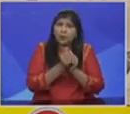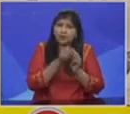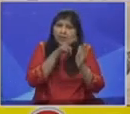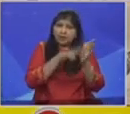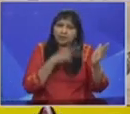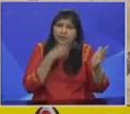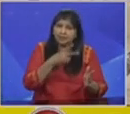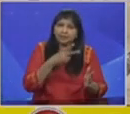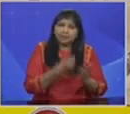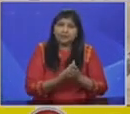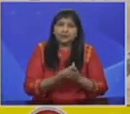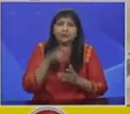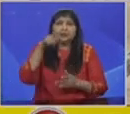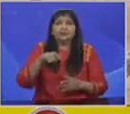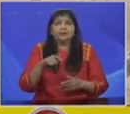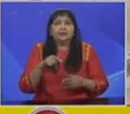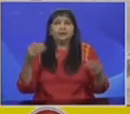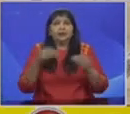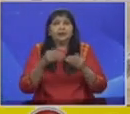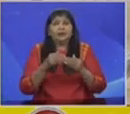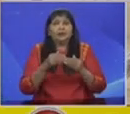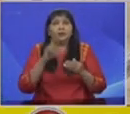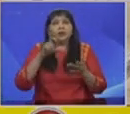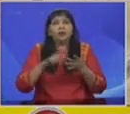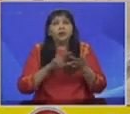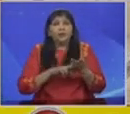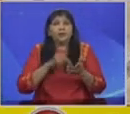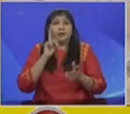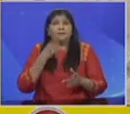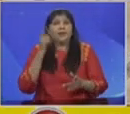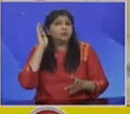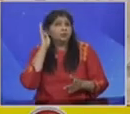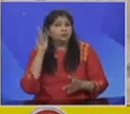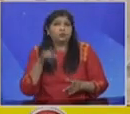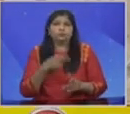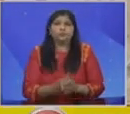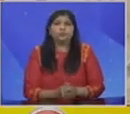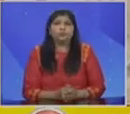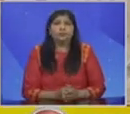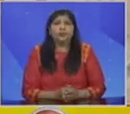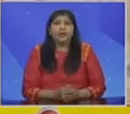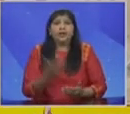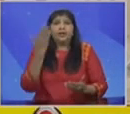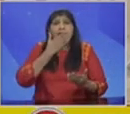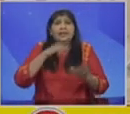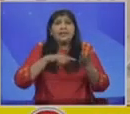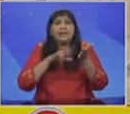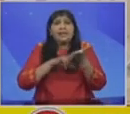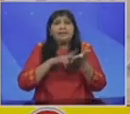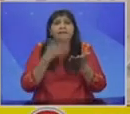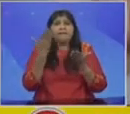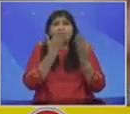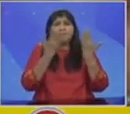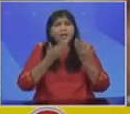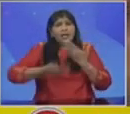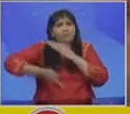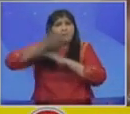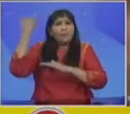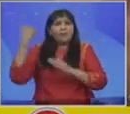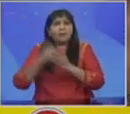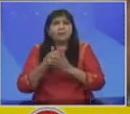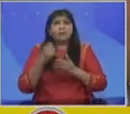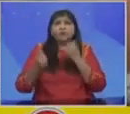चाहिए तो आपको खेलों की कमेंट्री सुननी चाहिए। टीवी आने से बहुत पहले